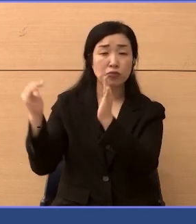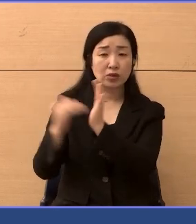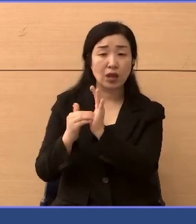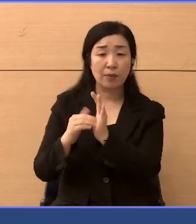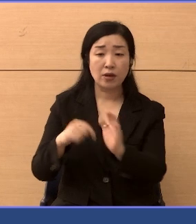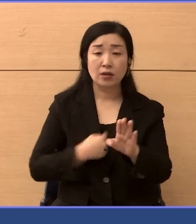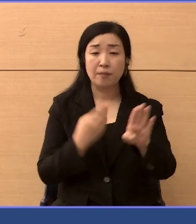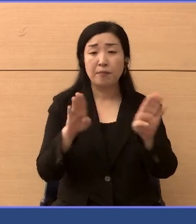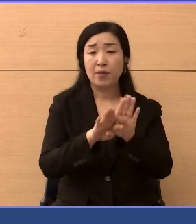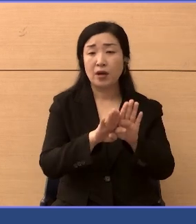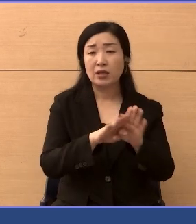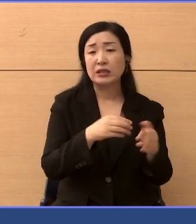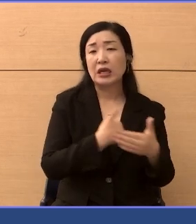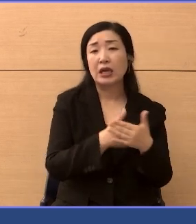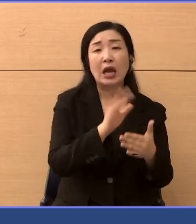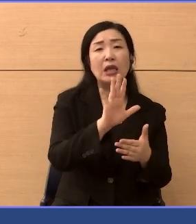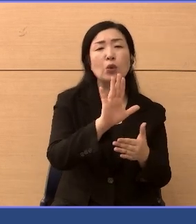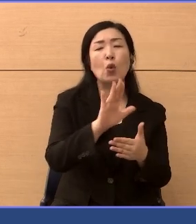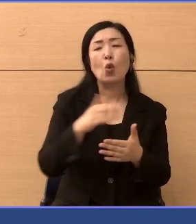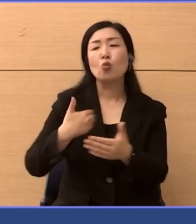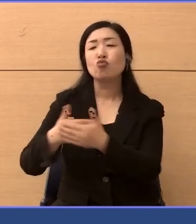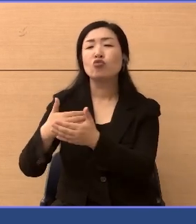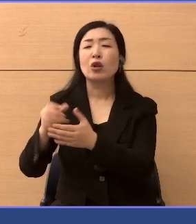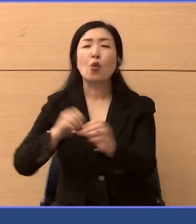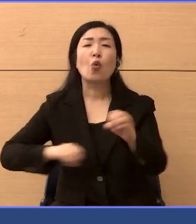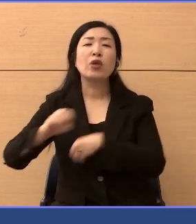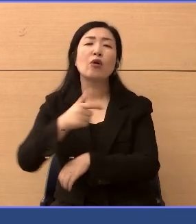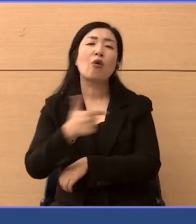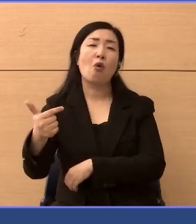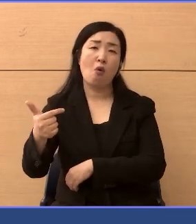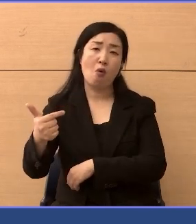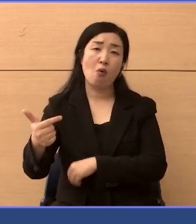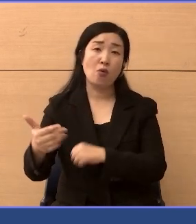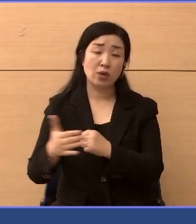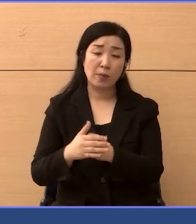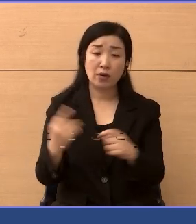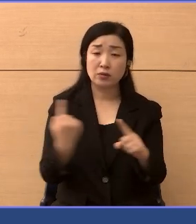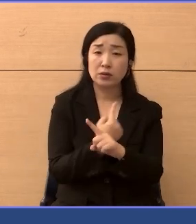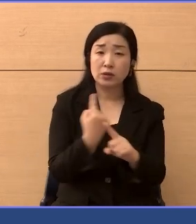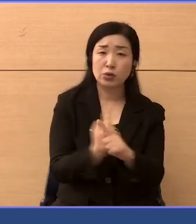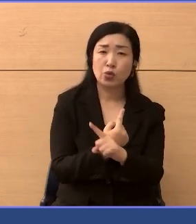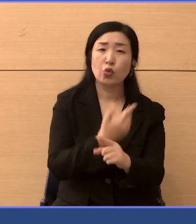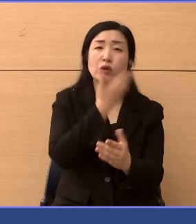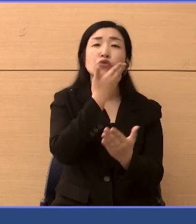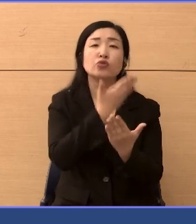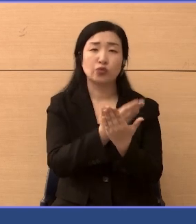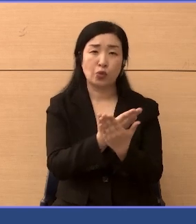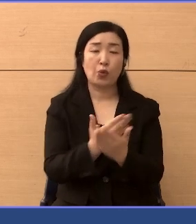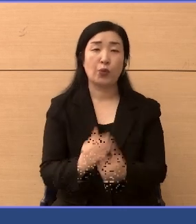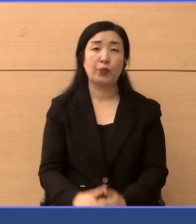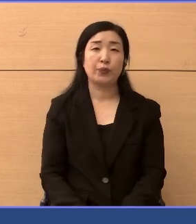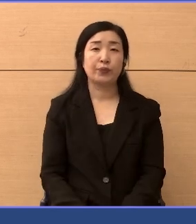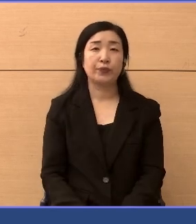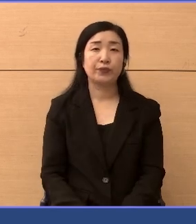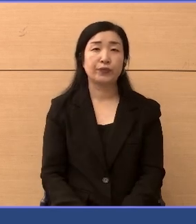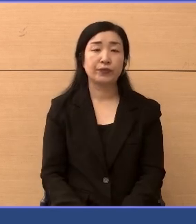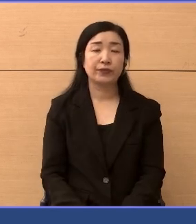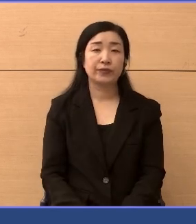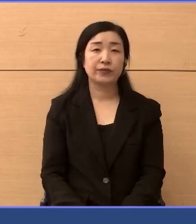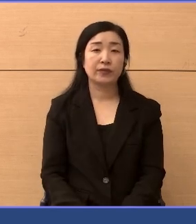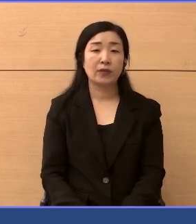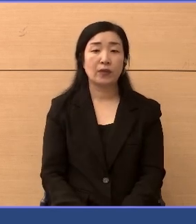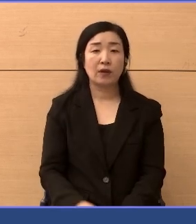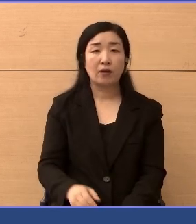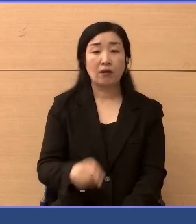자폐증 자체보다 If 불안증으로 인한 어려움이 더 the 많기 affected 때문에 이를 individual, their 치료하는 것이 parents have 중요합니다. not been able to 그리고